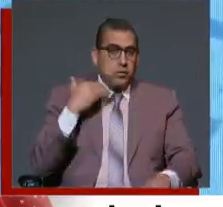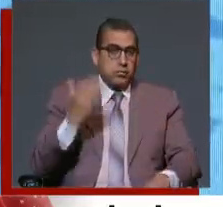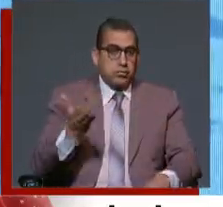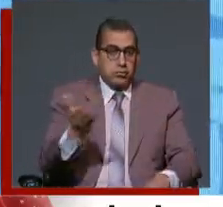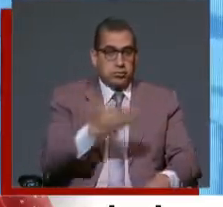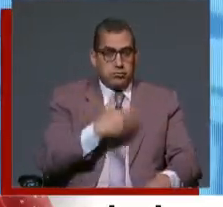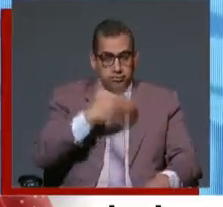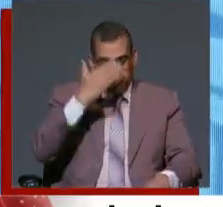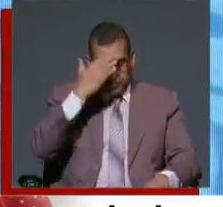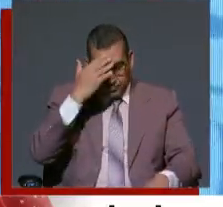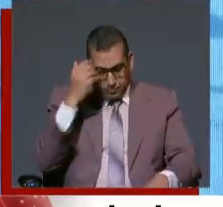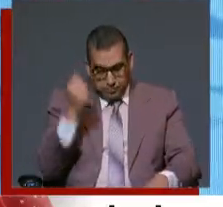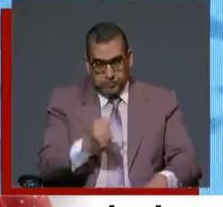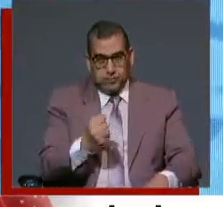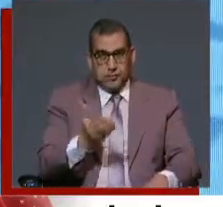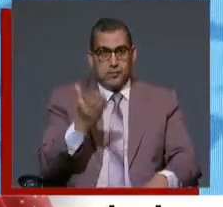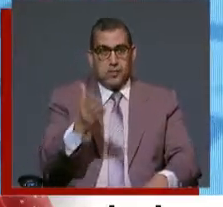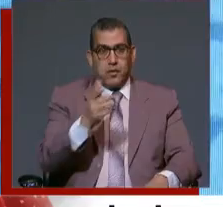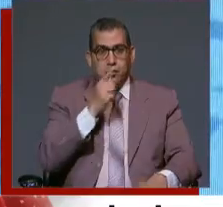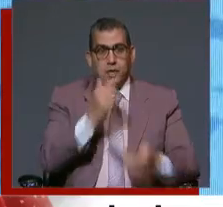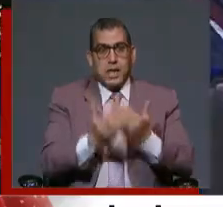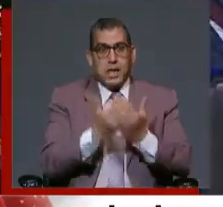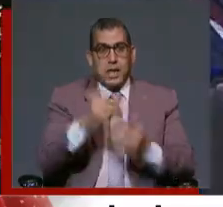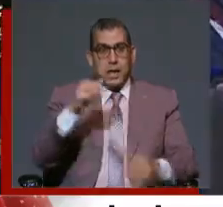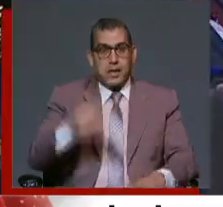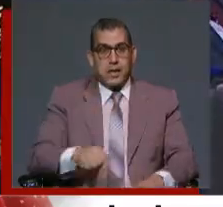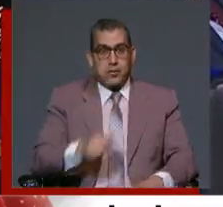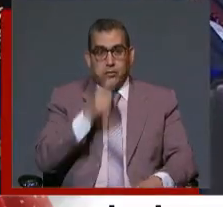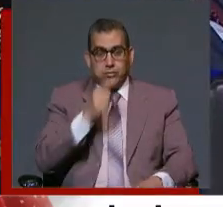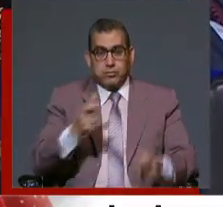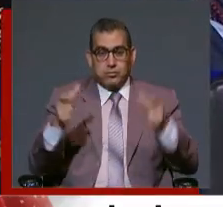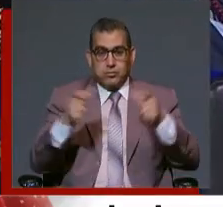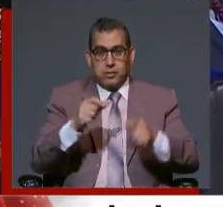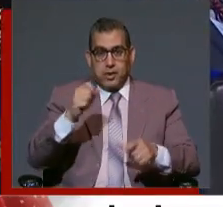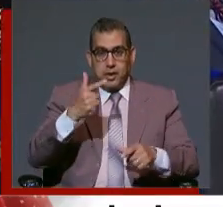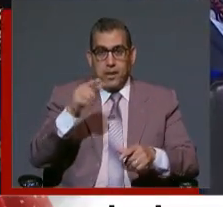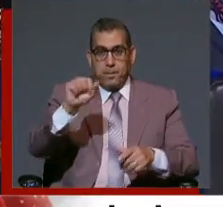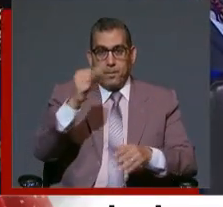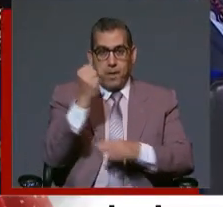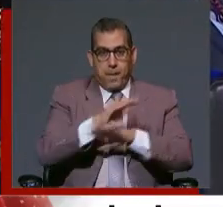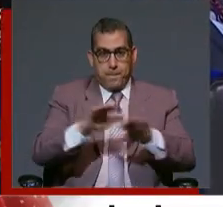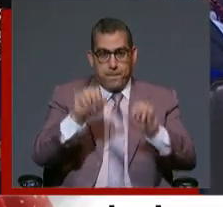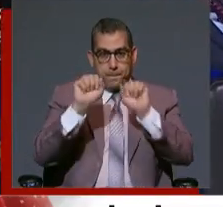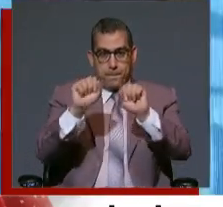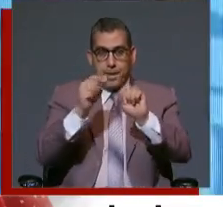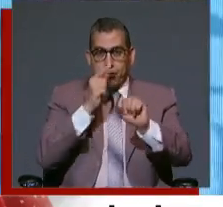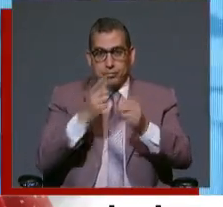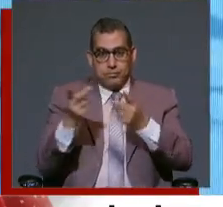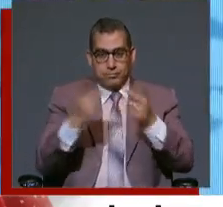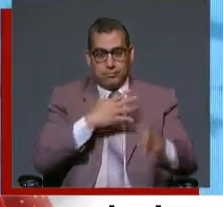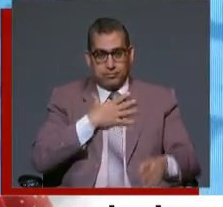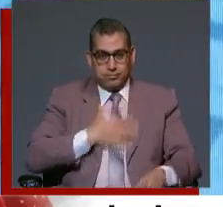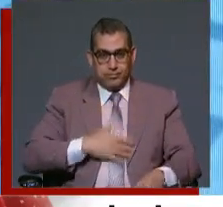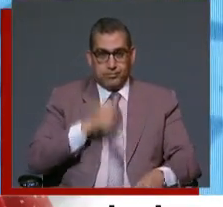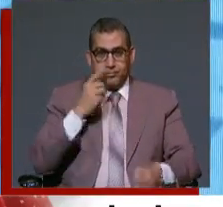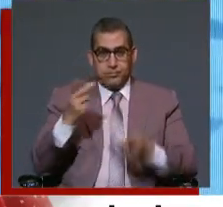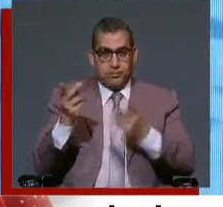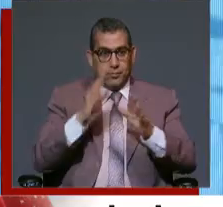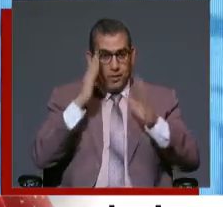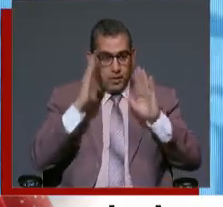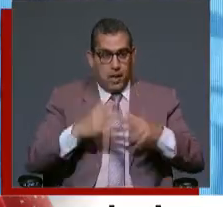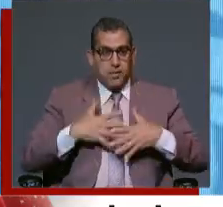نرحب بحضراتكم مجدداً في بلدكم الثاني مصر، ونتمنى لكم إقامة